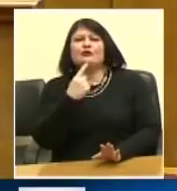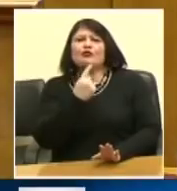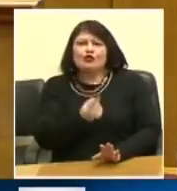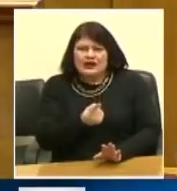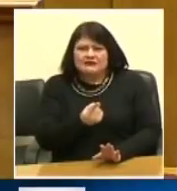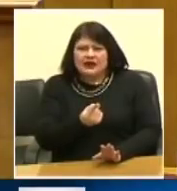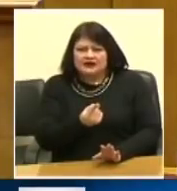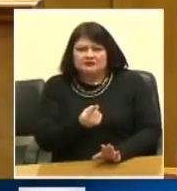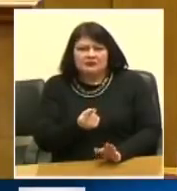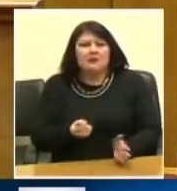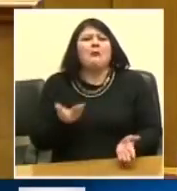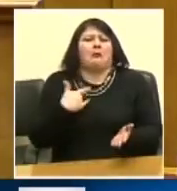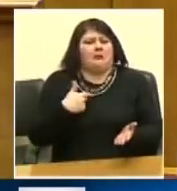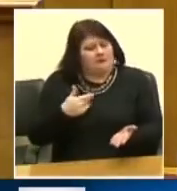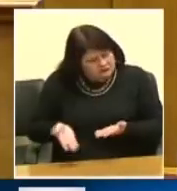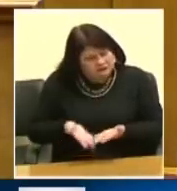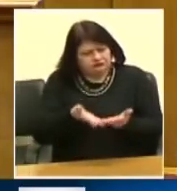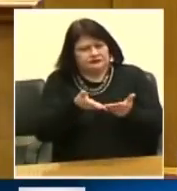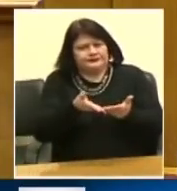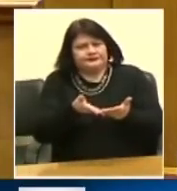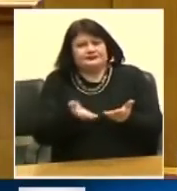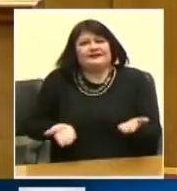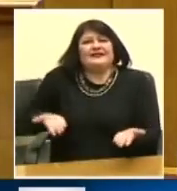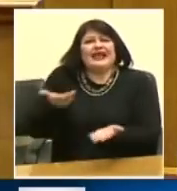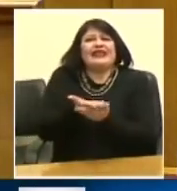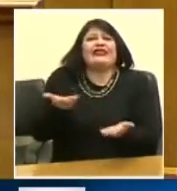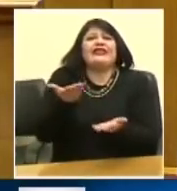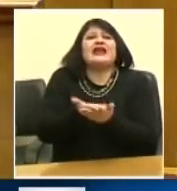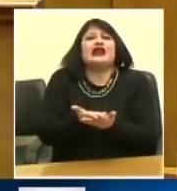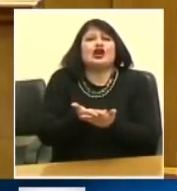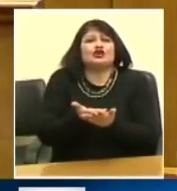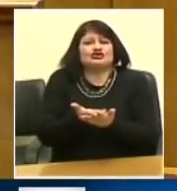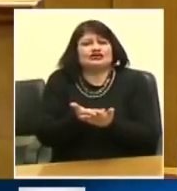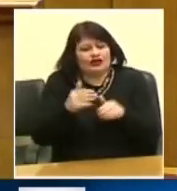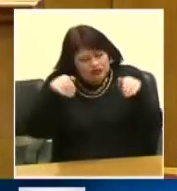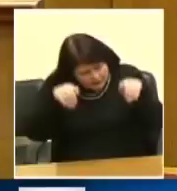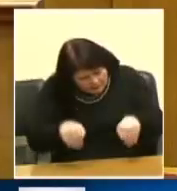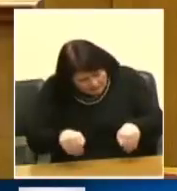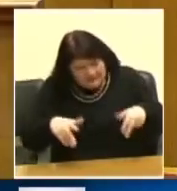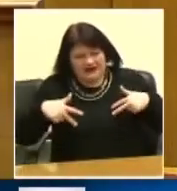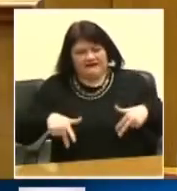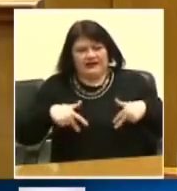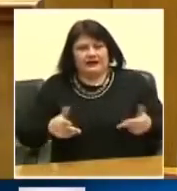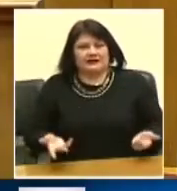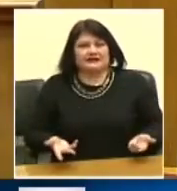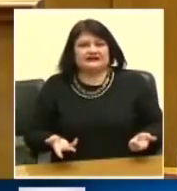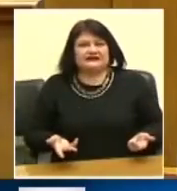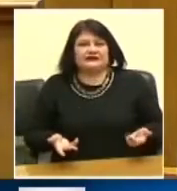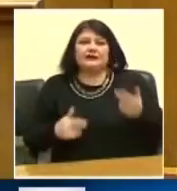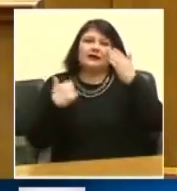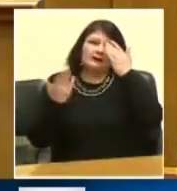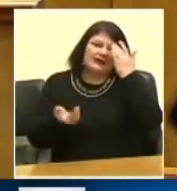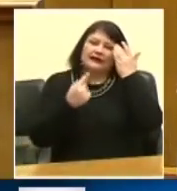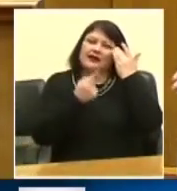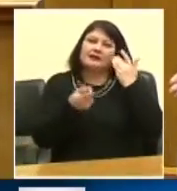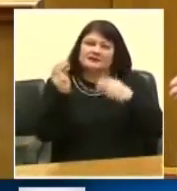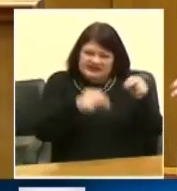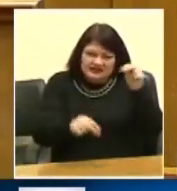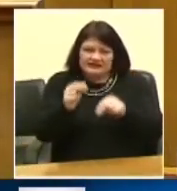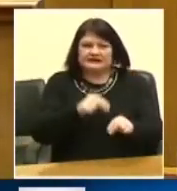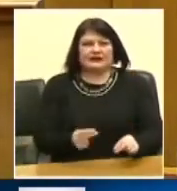κυριολεκτικά, οι οποίοι έκαναν δήλωση νομιμοφροσύνης εκ των προτέρων και μετά επήγαν και